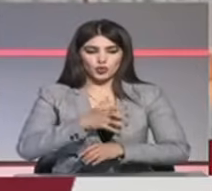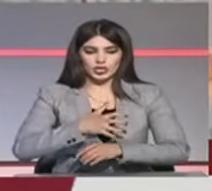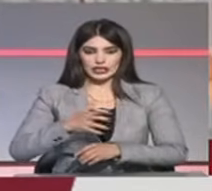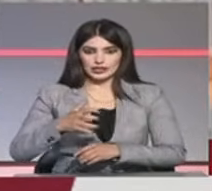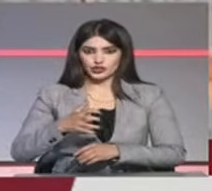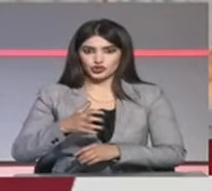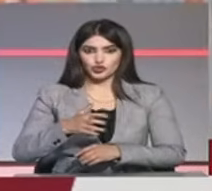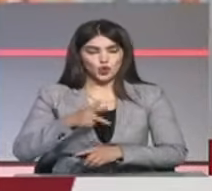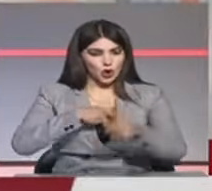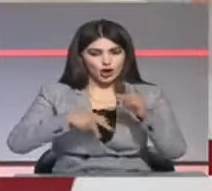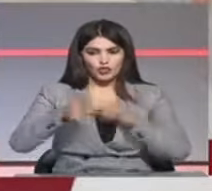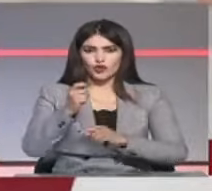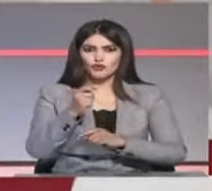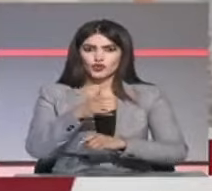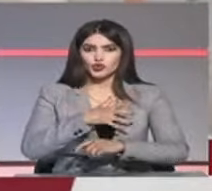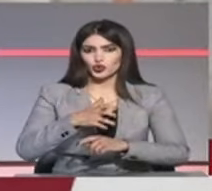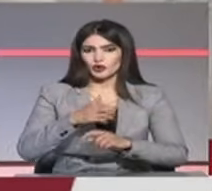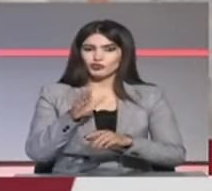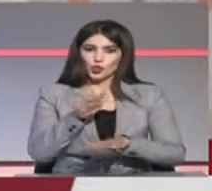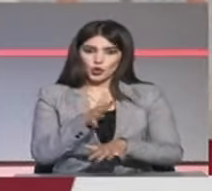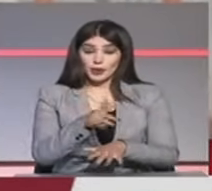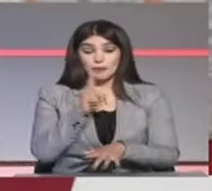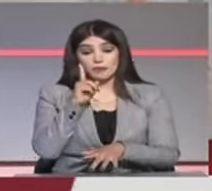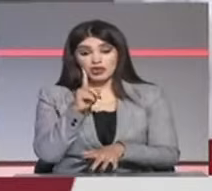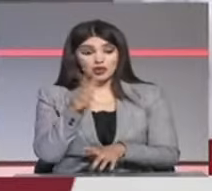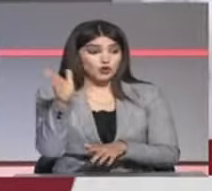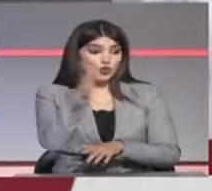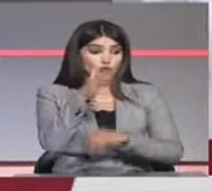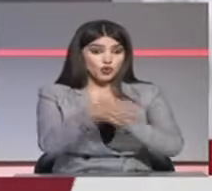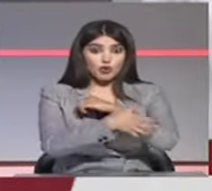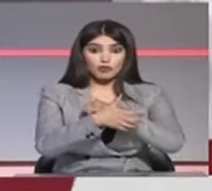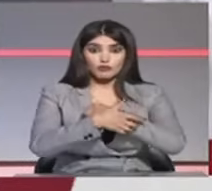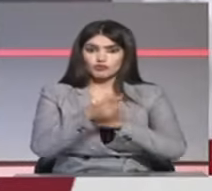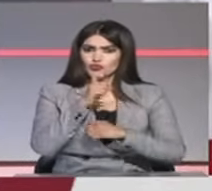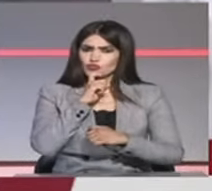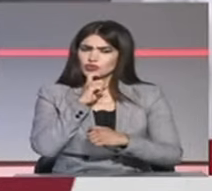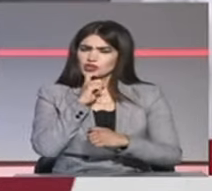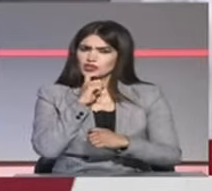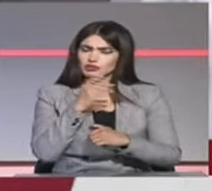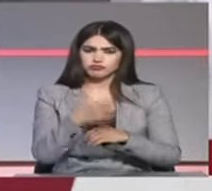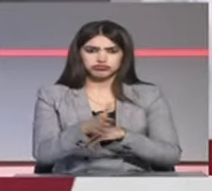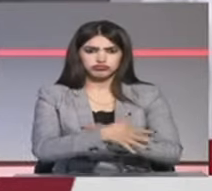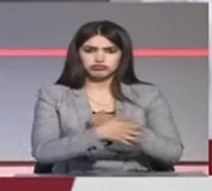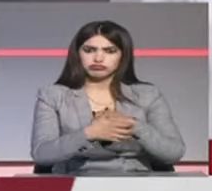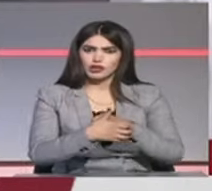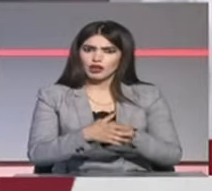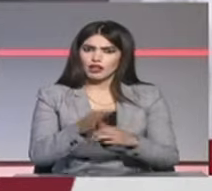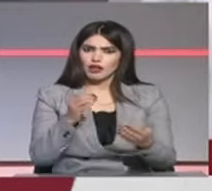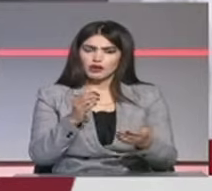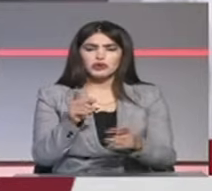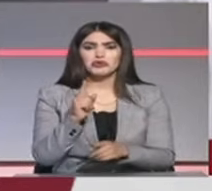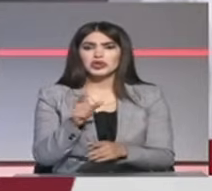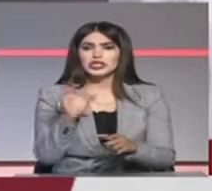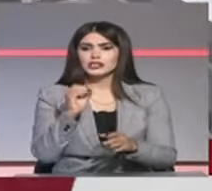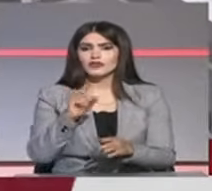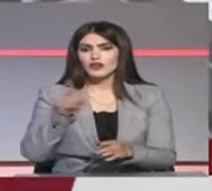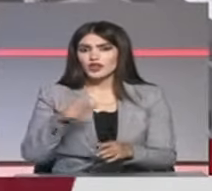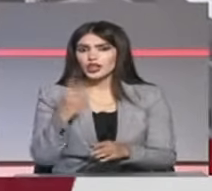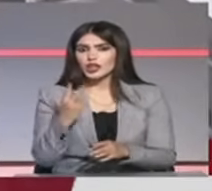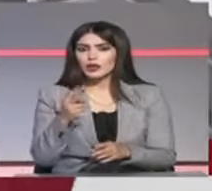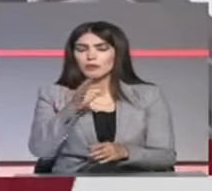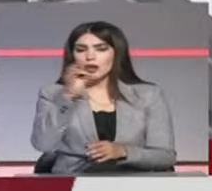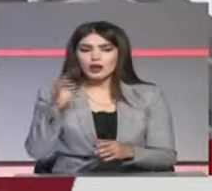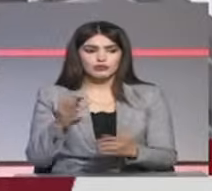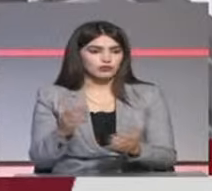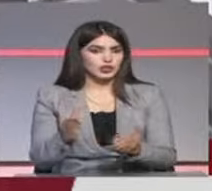والبلدان ذات الدخل المتوسط انما لم يتلقى مواطنو البلدان المنخفضه الدخل سوى صفر فاصل اثنين بالمائه